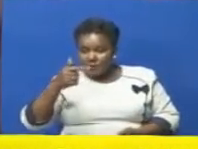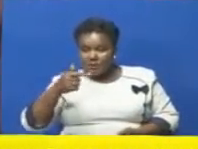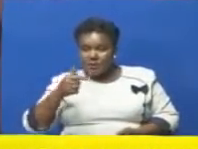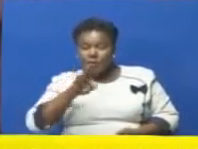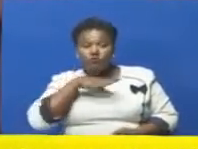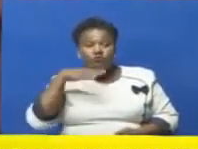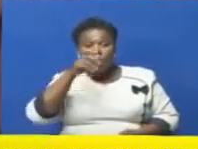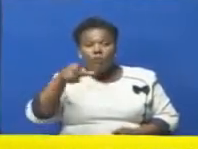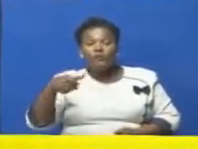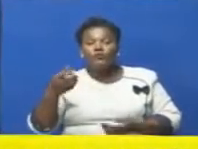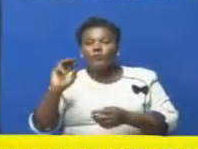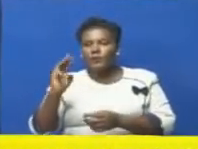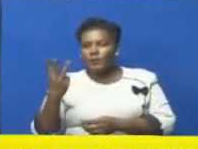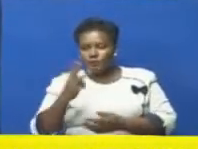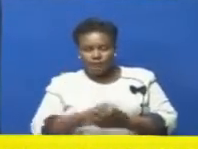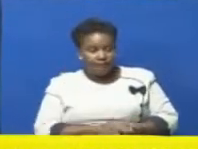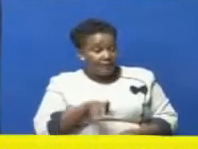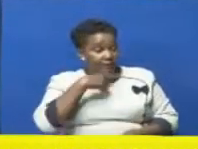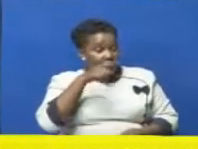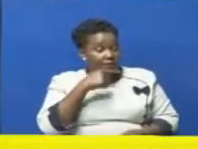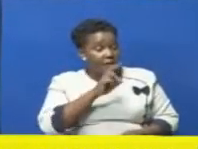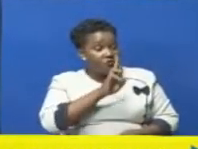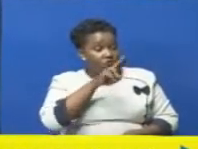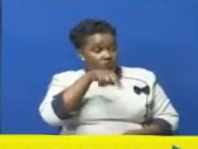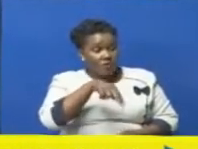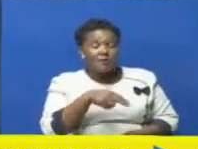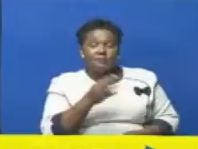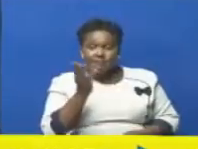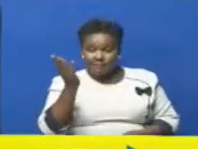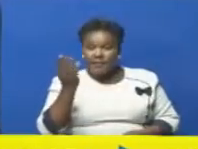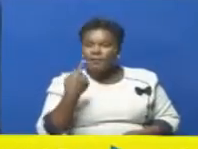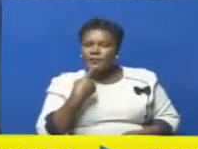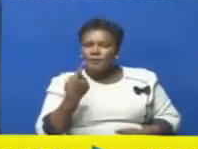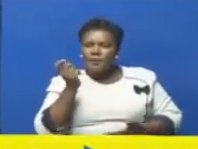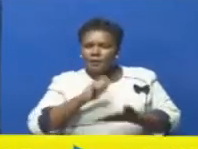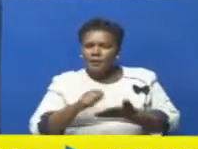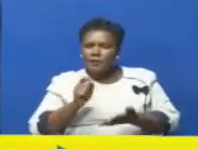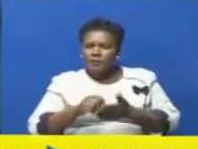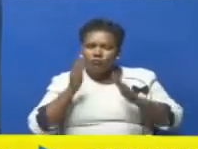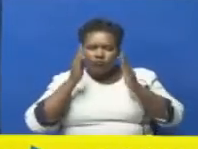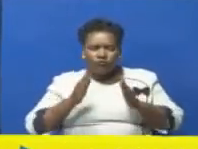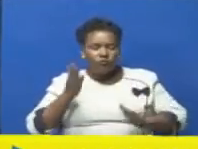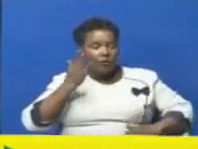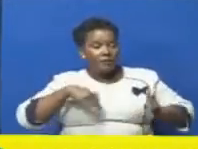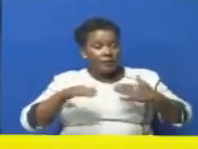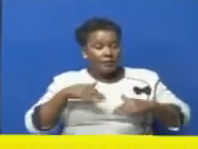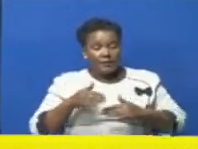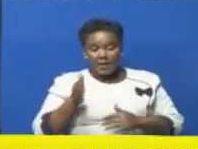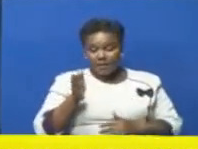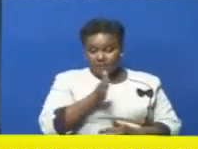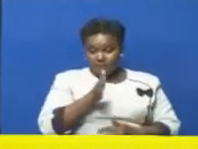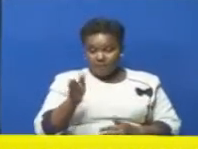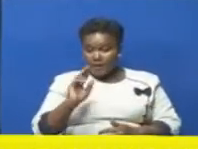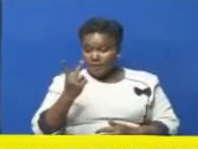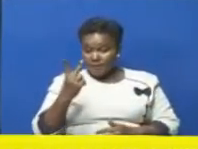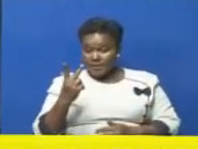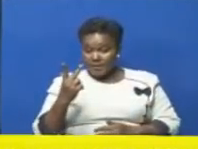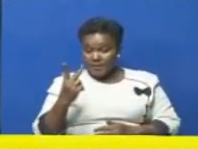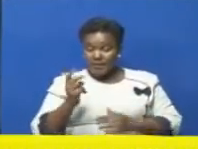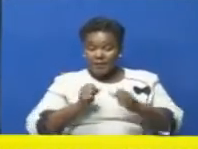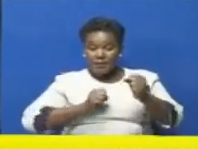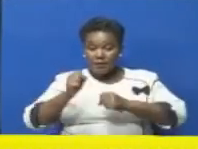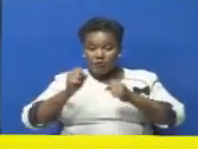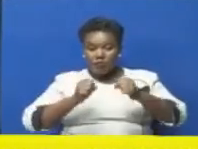katibu mkuu wa Umoja wa Mataifa Stephen Dujarric amesema katibu mkuu ameziteka pande zinazopigana katika mgogoro huo